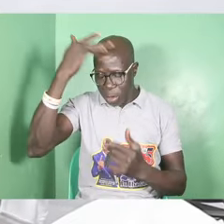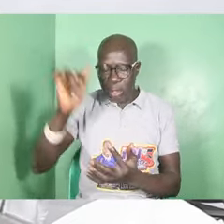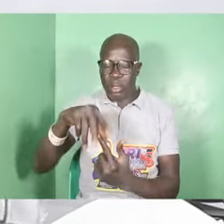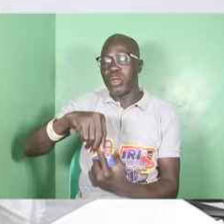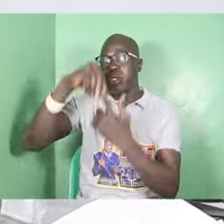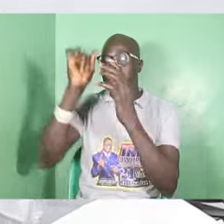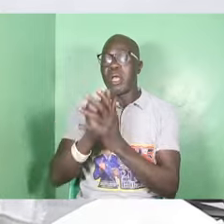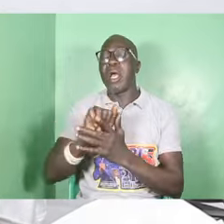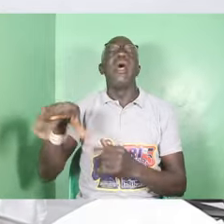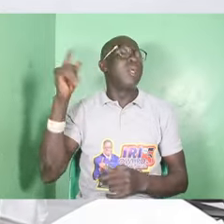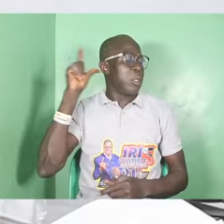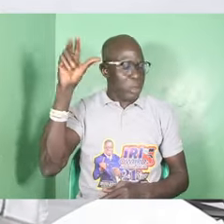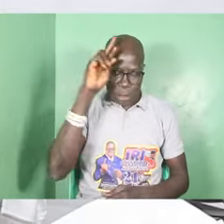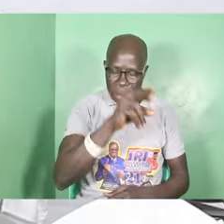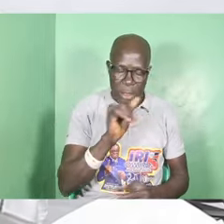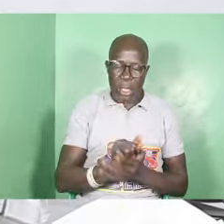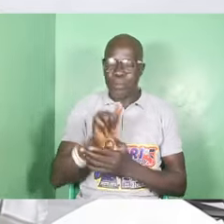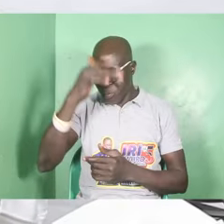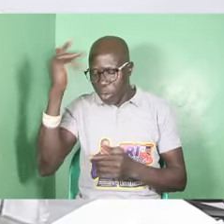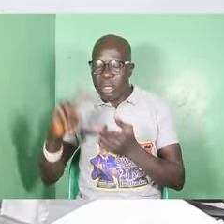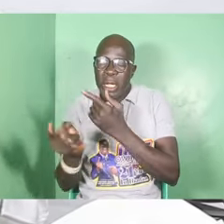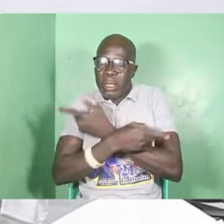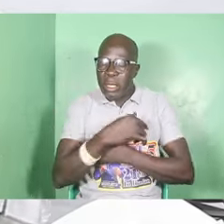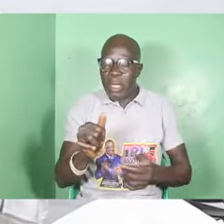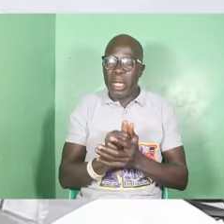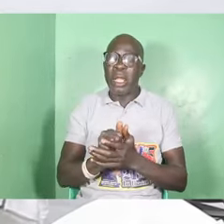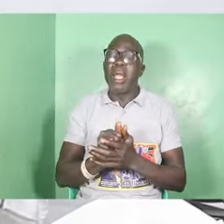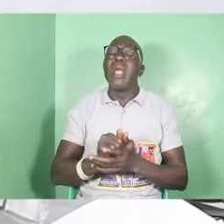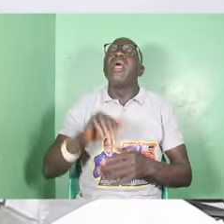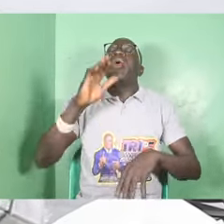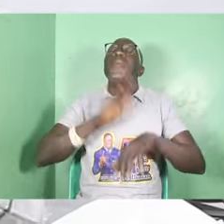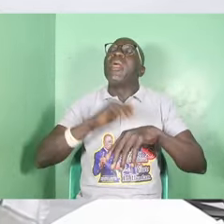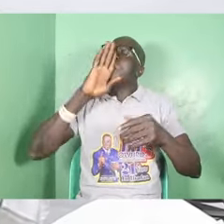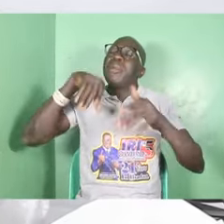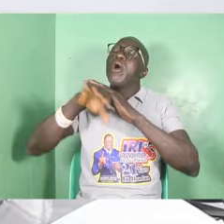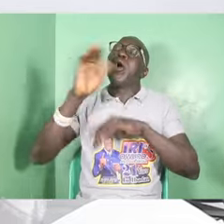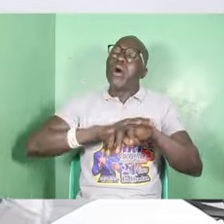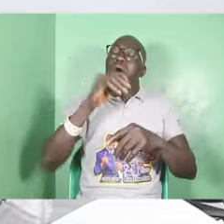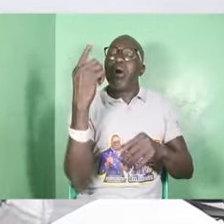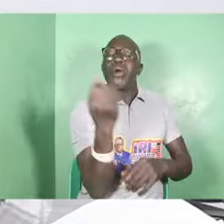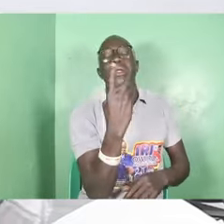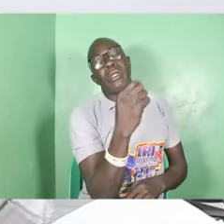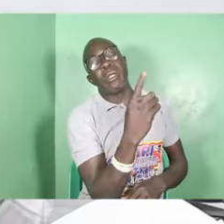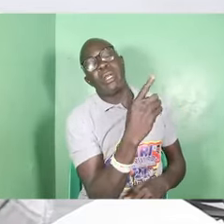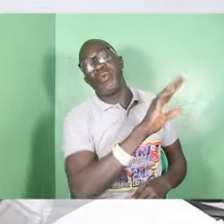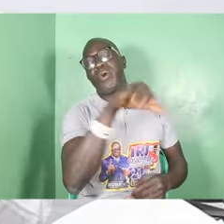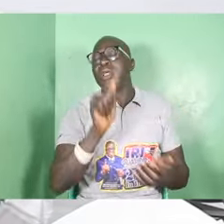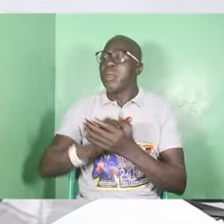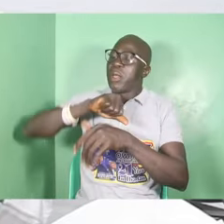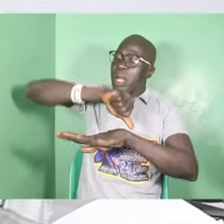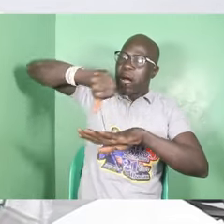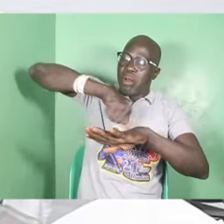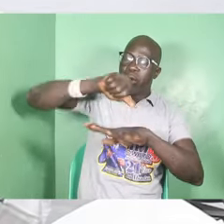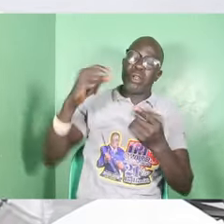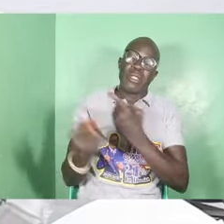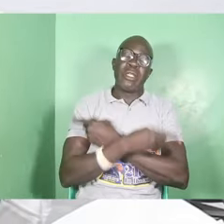ni. Because it's special. Ẹ wá gbọ́ mi sà. Please sir. Sẹ́wọ̀n pọ̀ ọjọ́ yẹn. You know that day. Ẹ olómọ́jọ́ the level. It's kai. 11. Or anointing day.